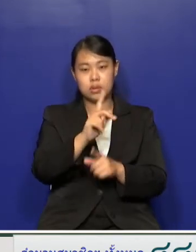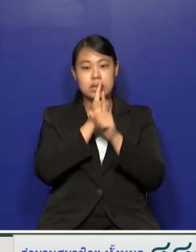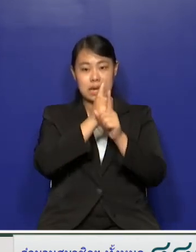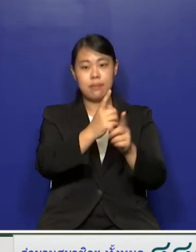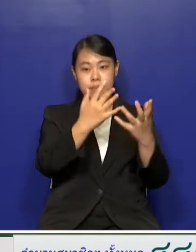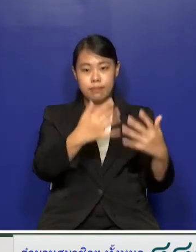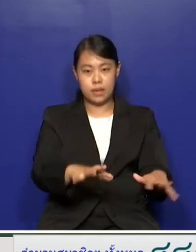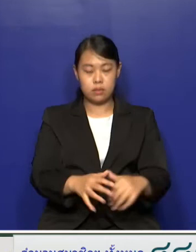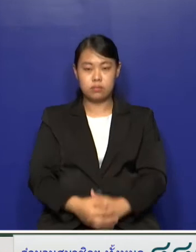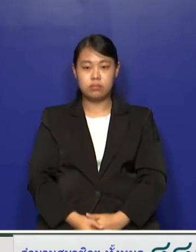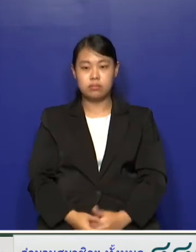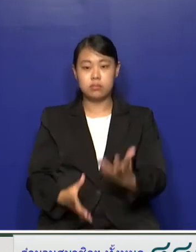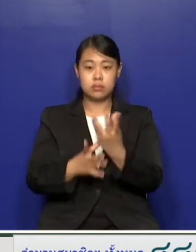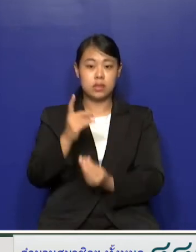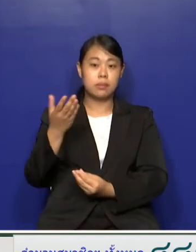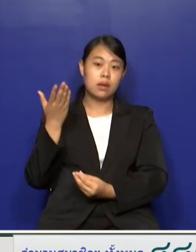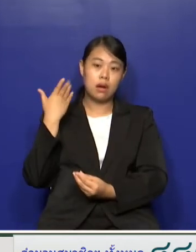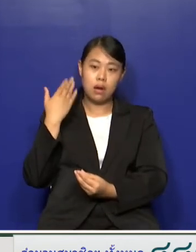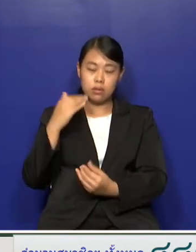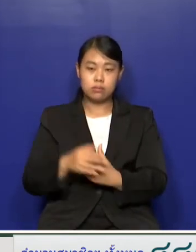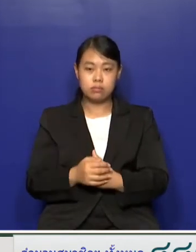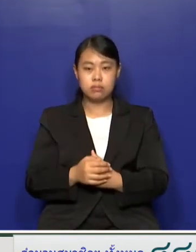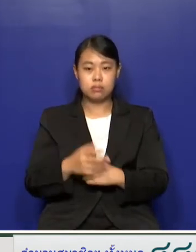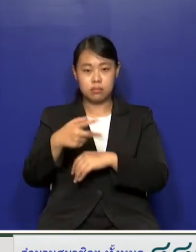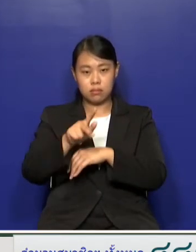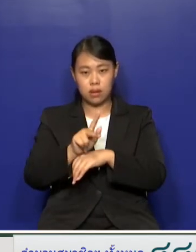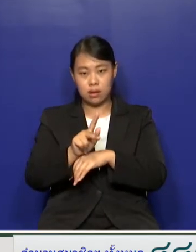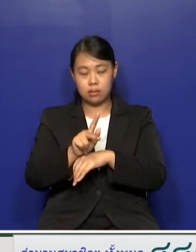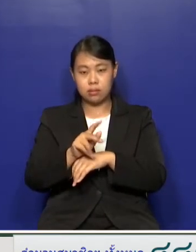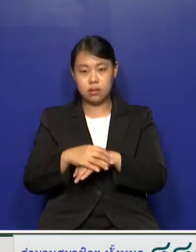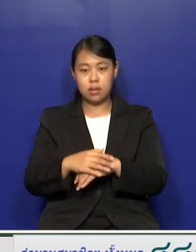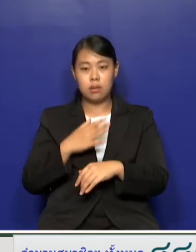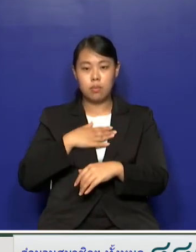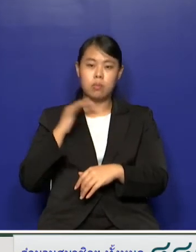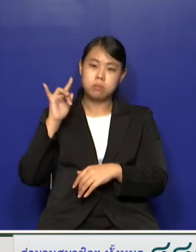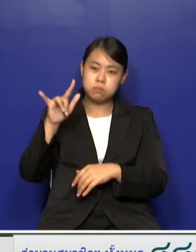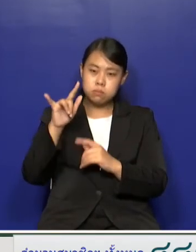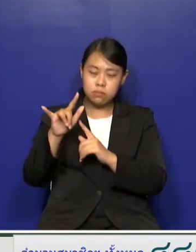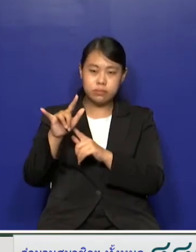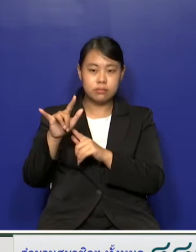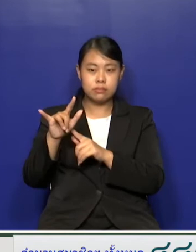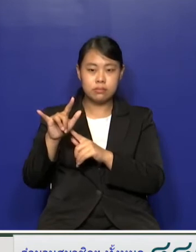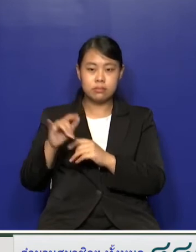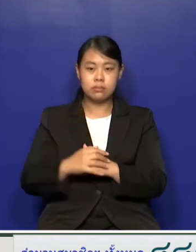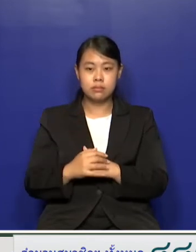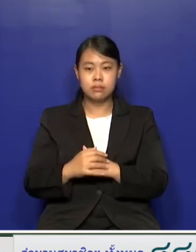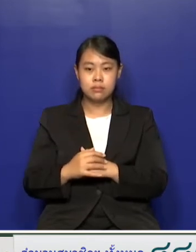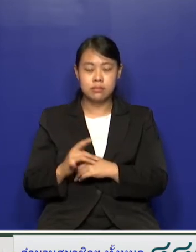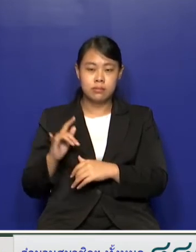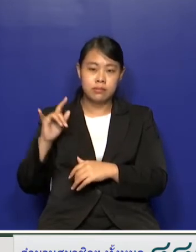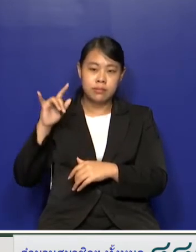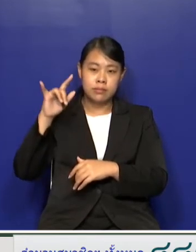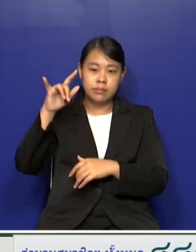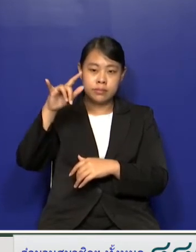สัปดาห์ที่แล้วถ้าผมกลับไปที่โดยสายการบินหนึ่งฆ่าไป 15อากาศยานนานาชาติ